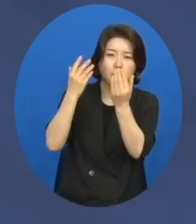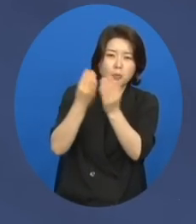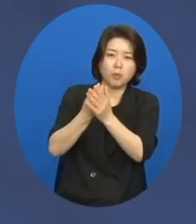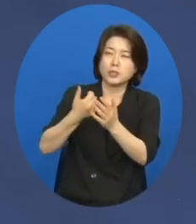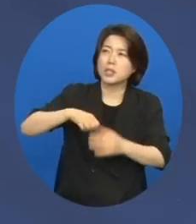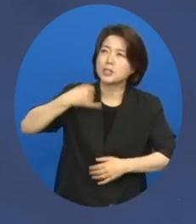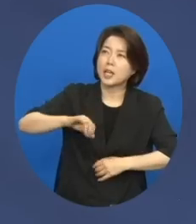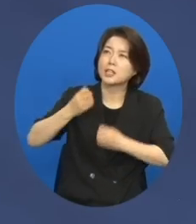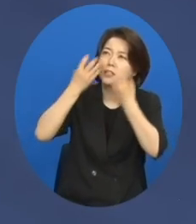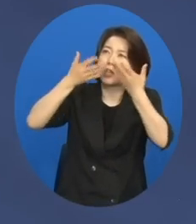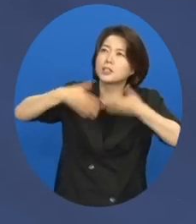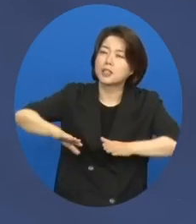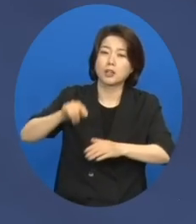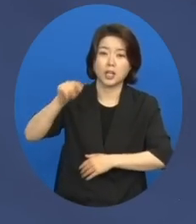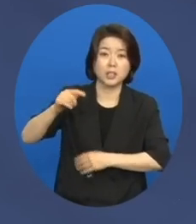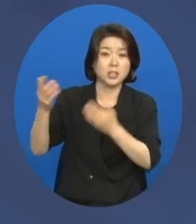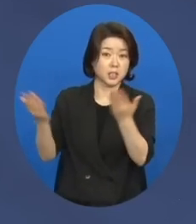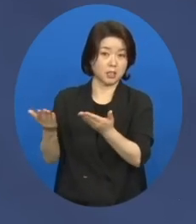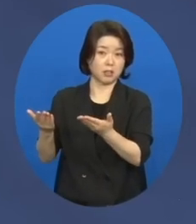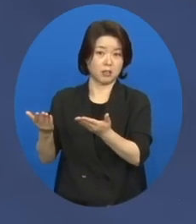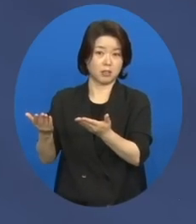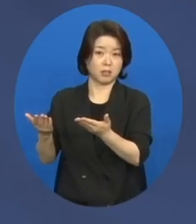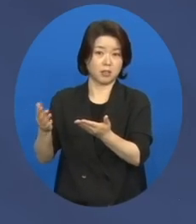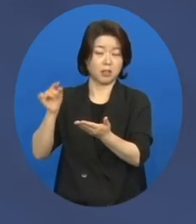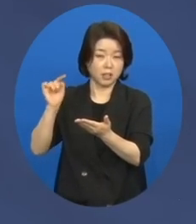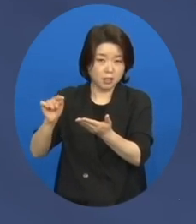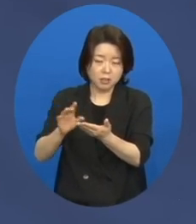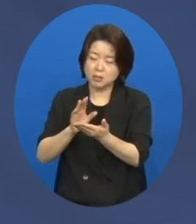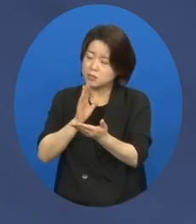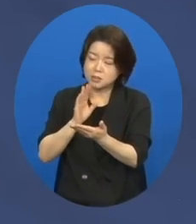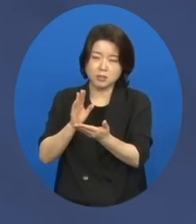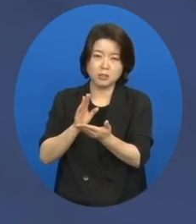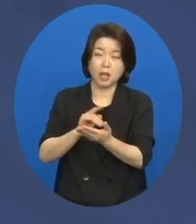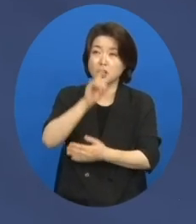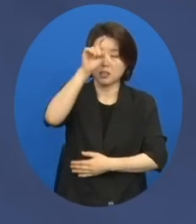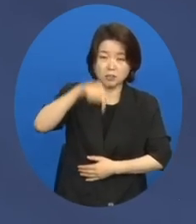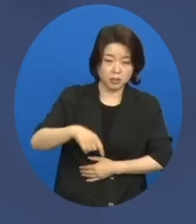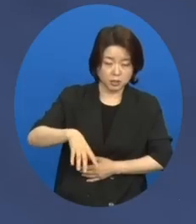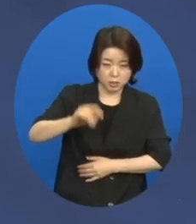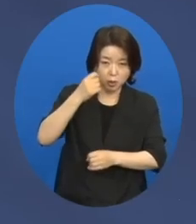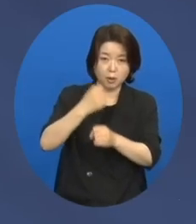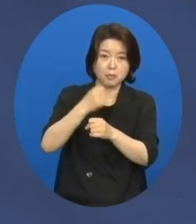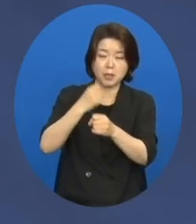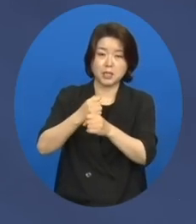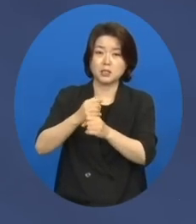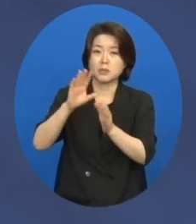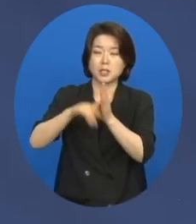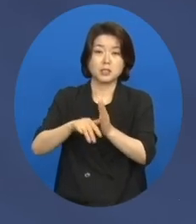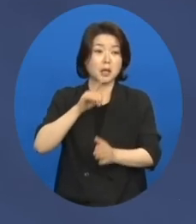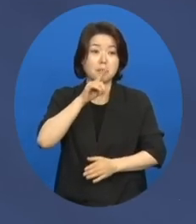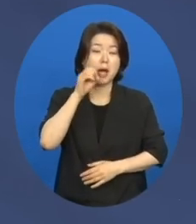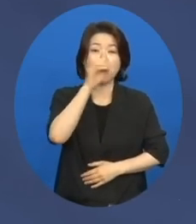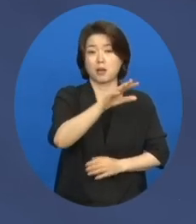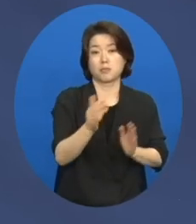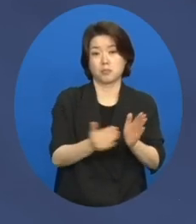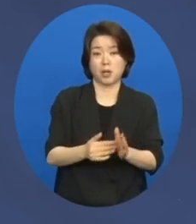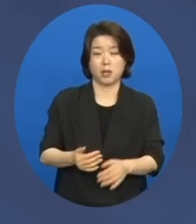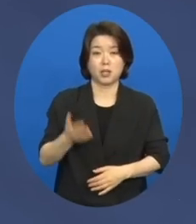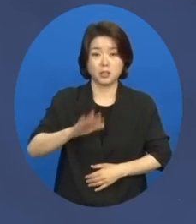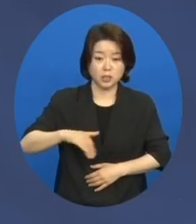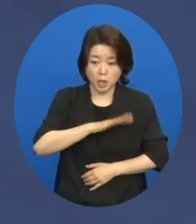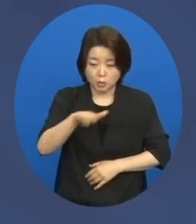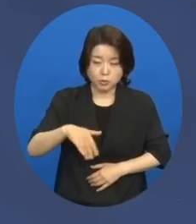자녀로 거듭나게 하시는 이 일, 이거야말로 천지를 창조할 때는 말씀으로 창조하셨어요. 근데